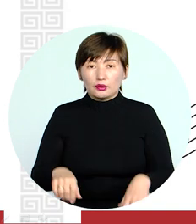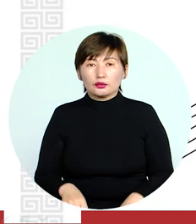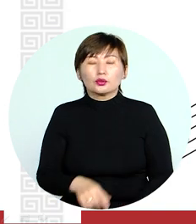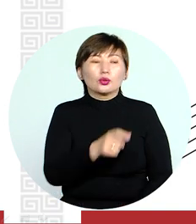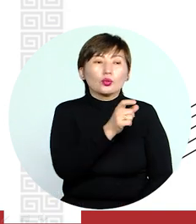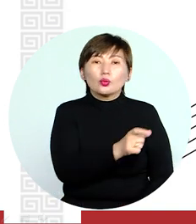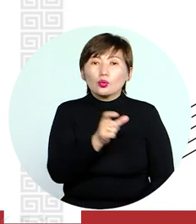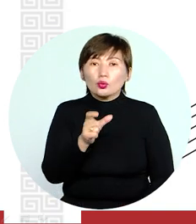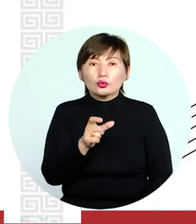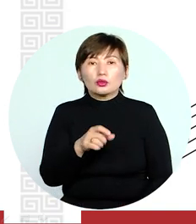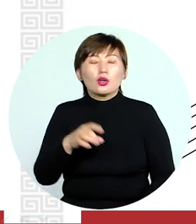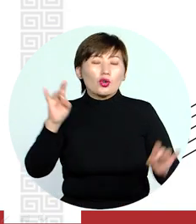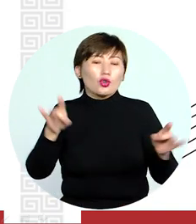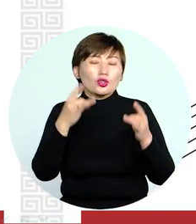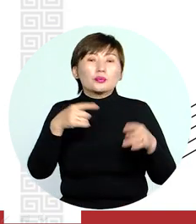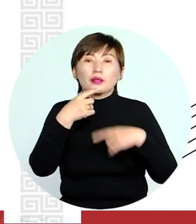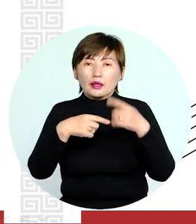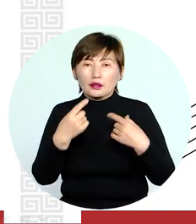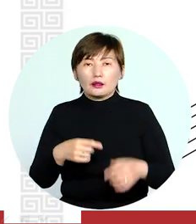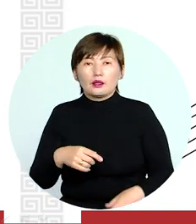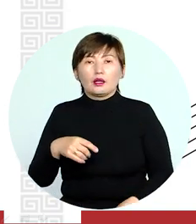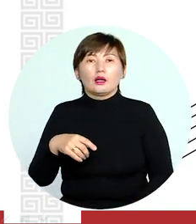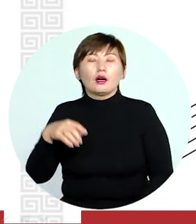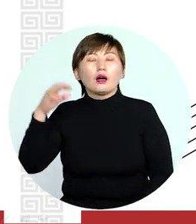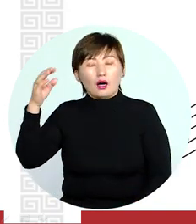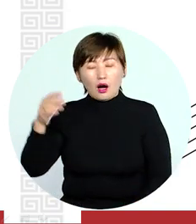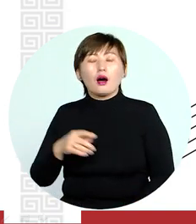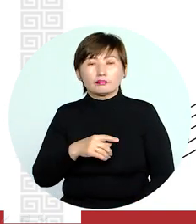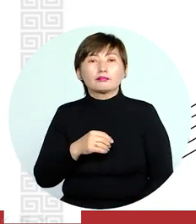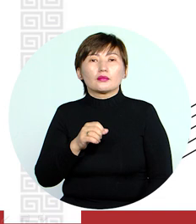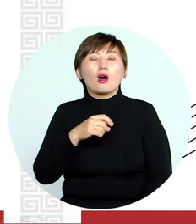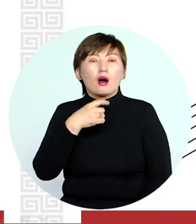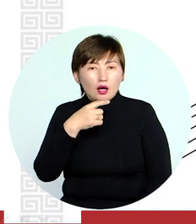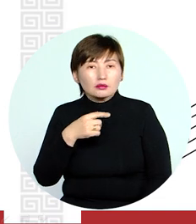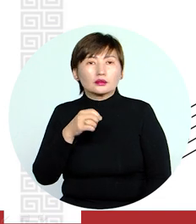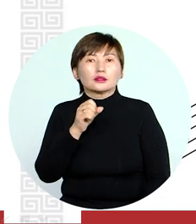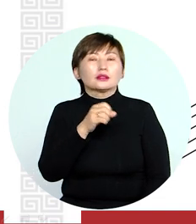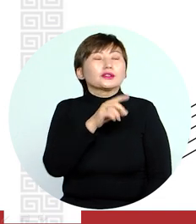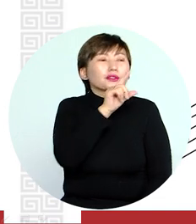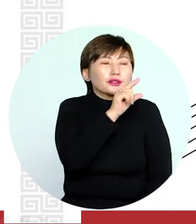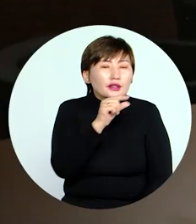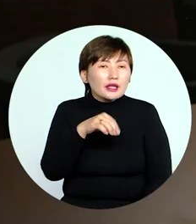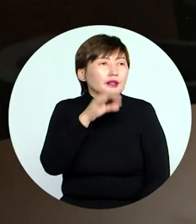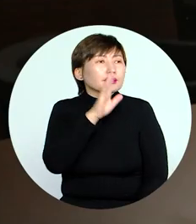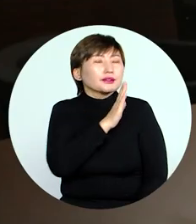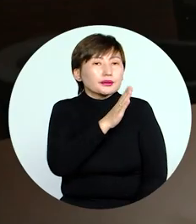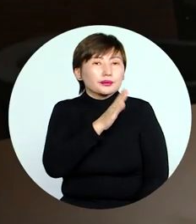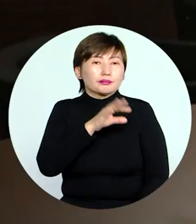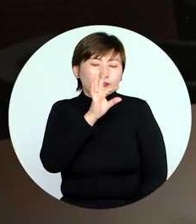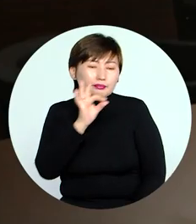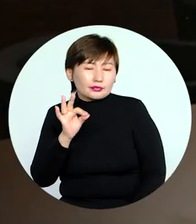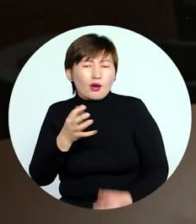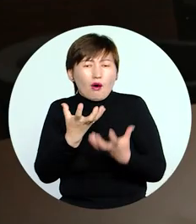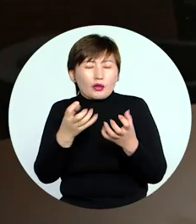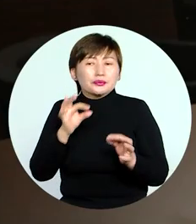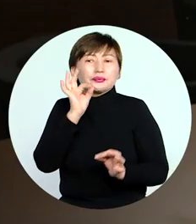хөгжмийн тухай ярихлаар тухайн хүн тэрийг ойлгоод аа ийм юм дүрслэн илэрхийлсэн юм байна. Хөгжим нарийн дуурхалаараа ингэдэг юм байна. Эсвэл олоолаа